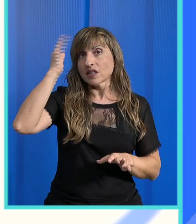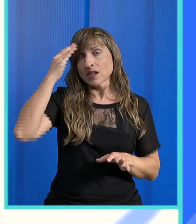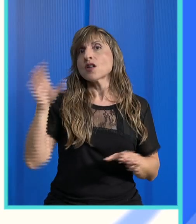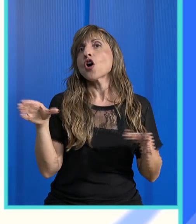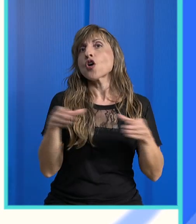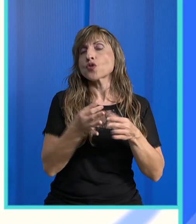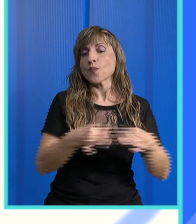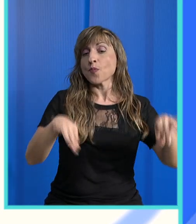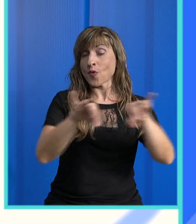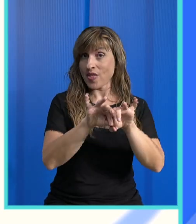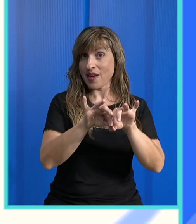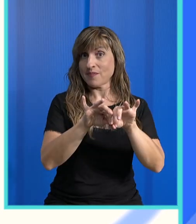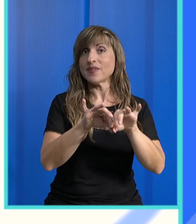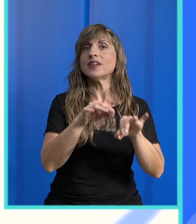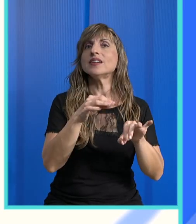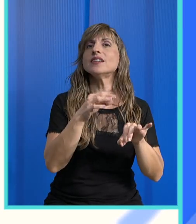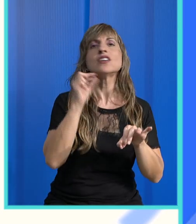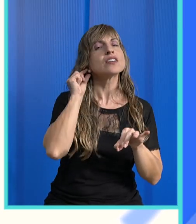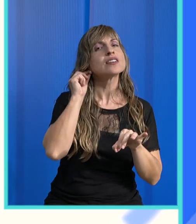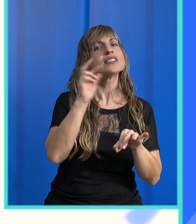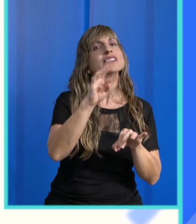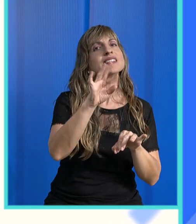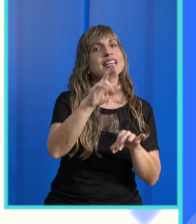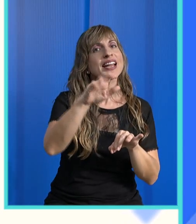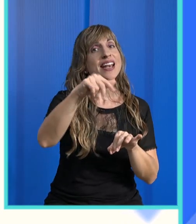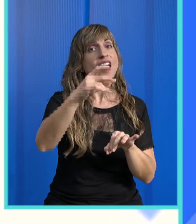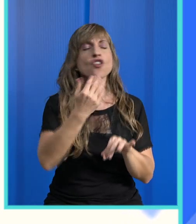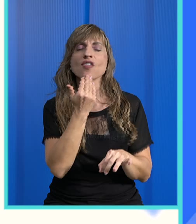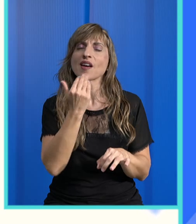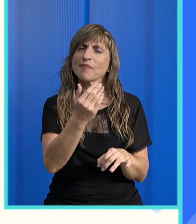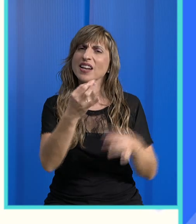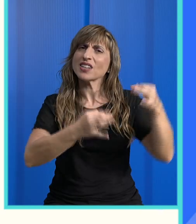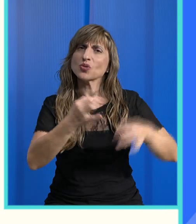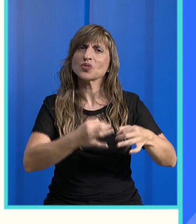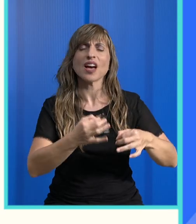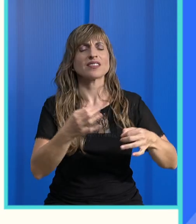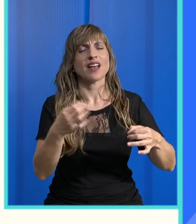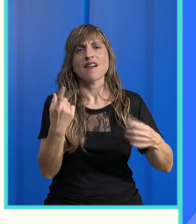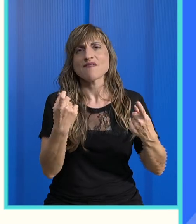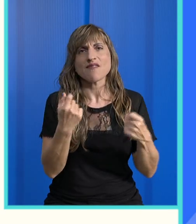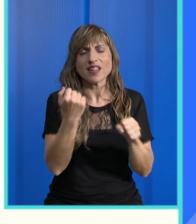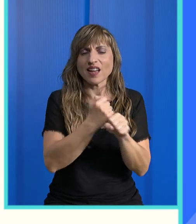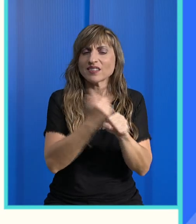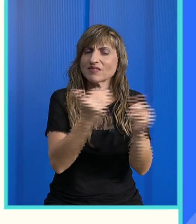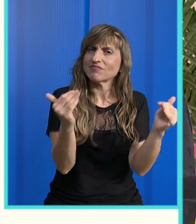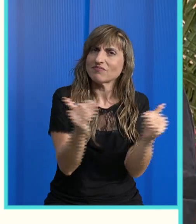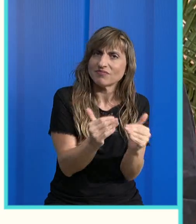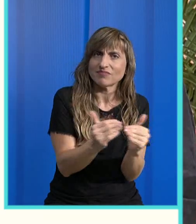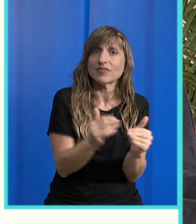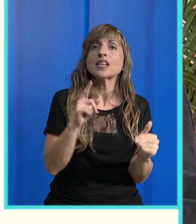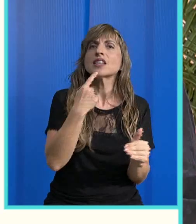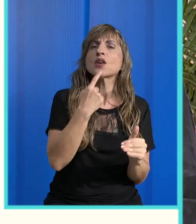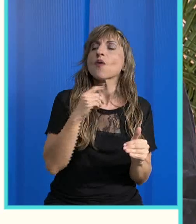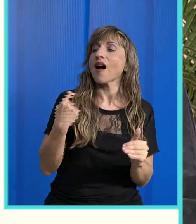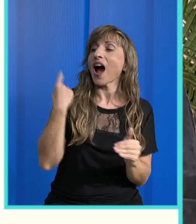Podem Rosa Trenado qui demana descongestionar els jutjats i qui també considera demostrat que l'alcalde és xenòfob. Si Albiol té